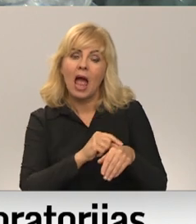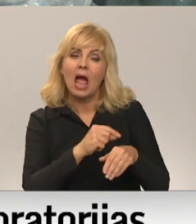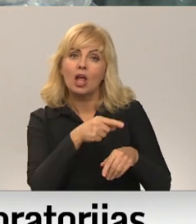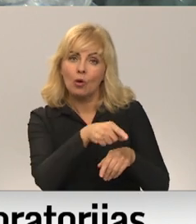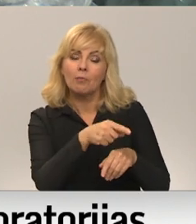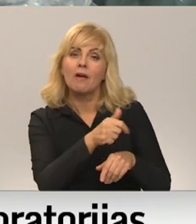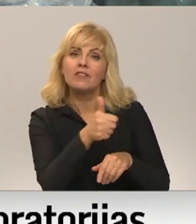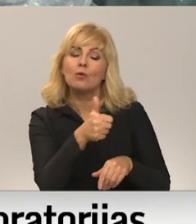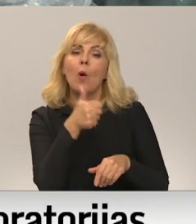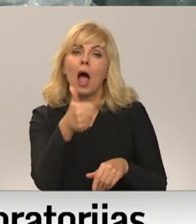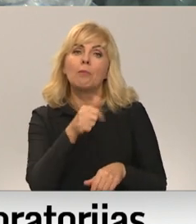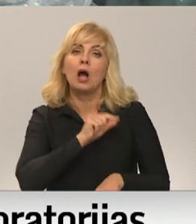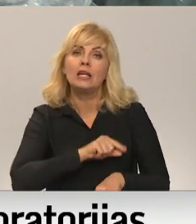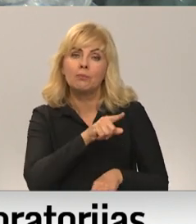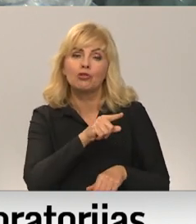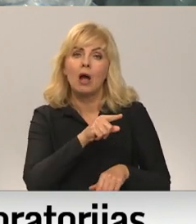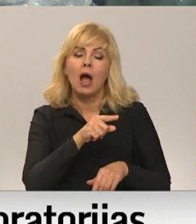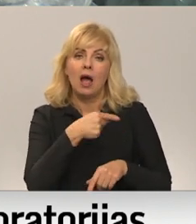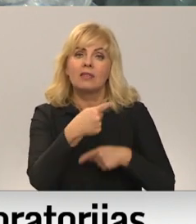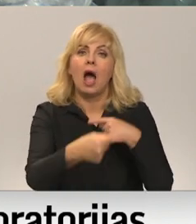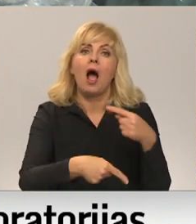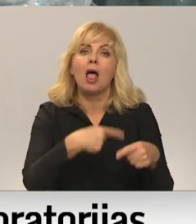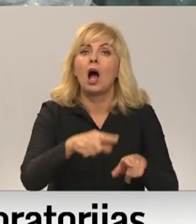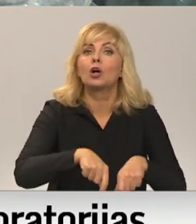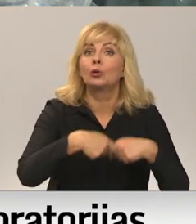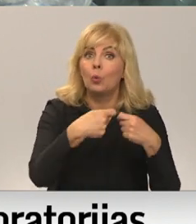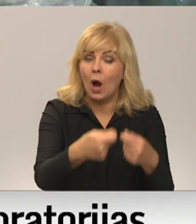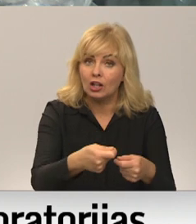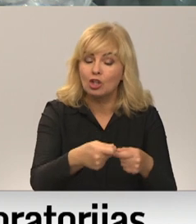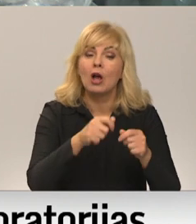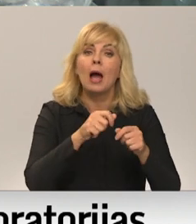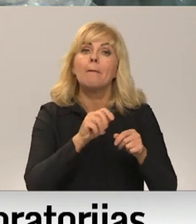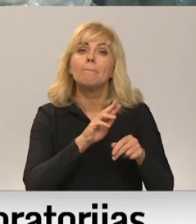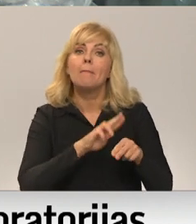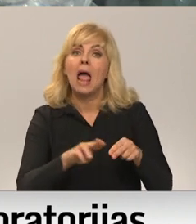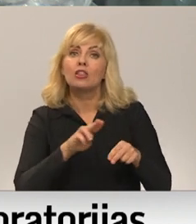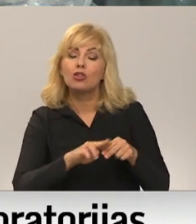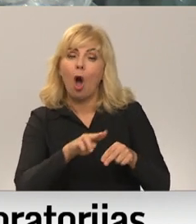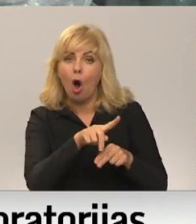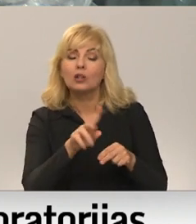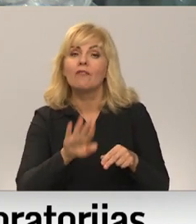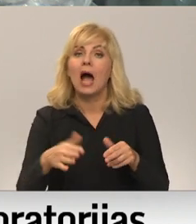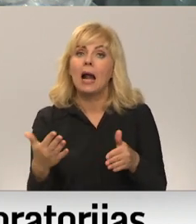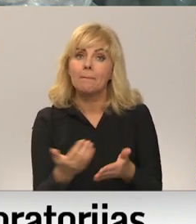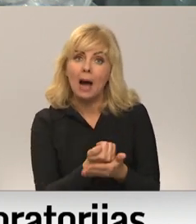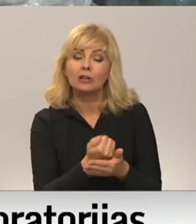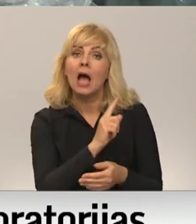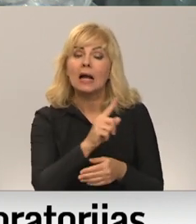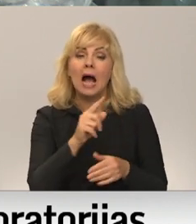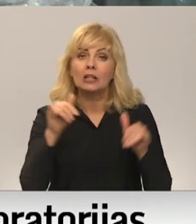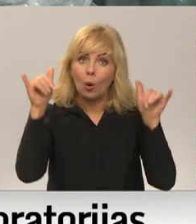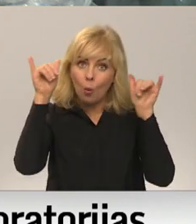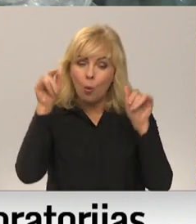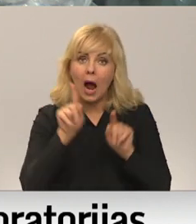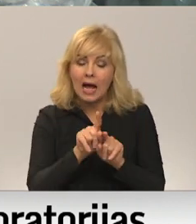labo īpašību, tā kā nešanu tālāk. Ar šīm metodēm tātad mēs varam panākt to, ka no katras gotiņas